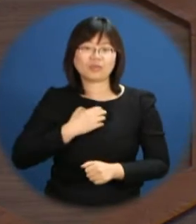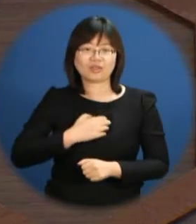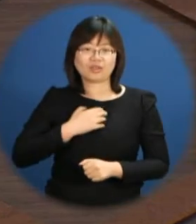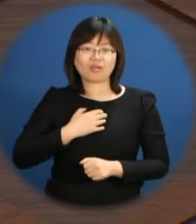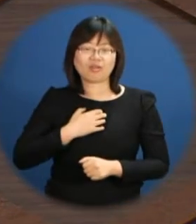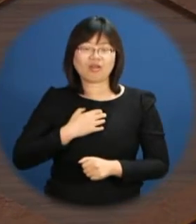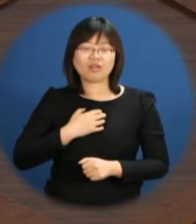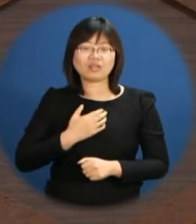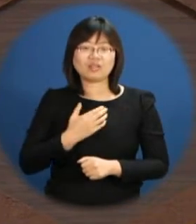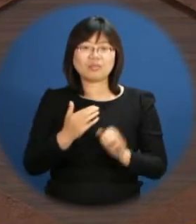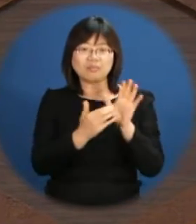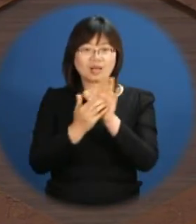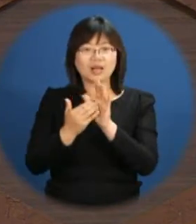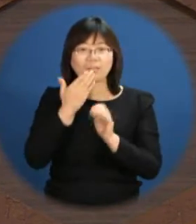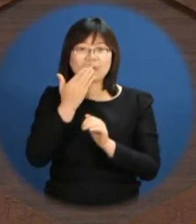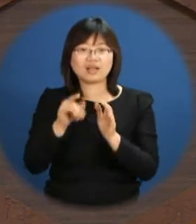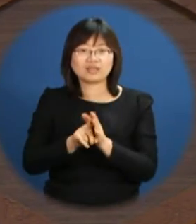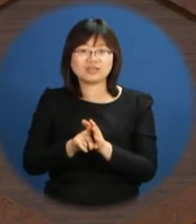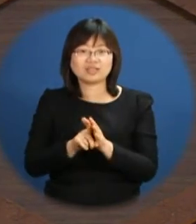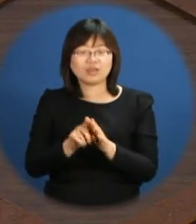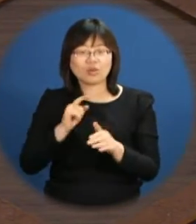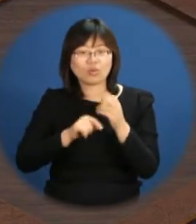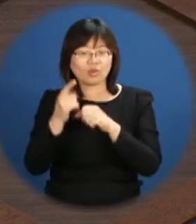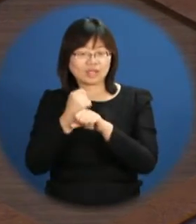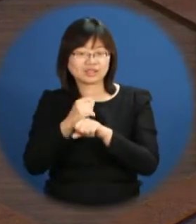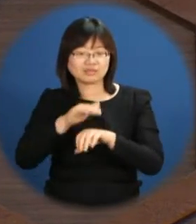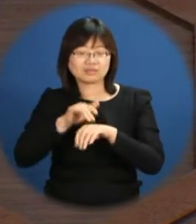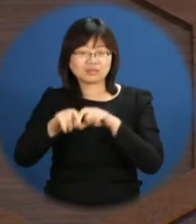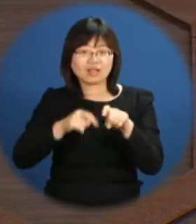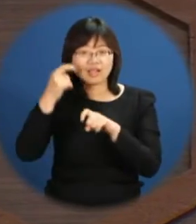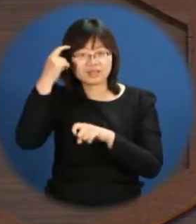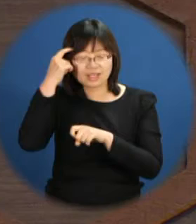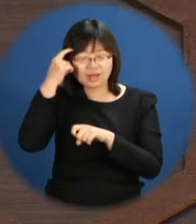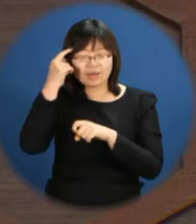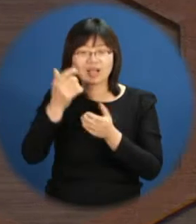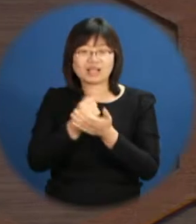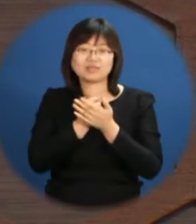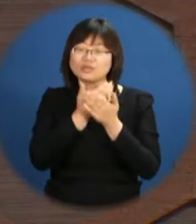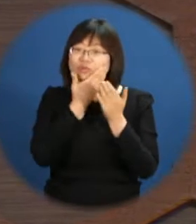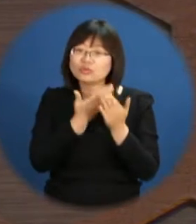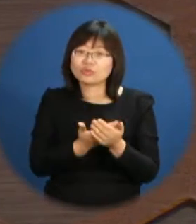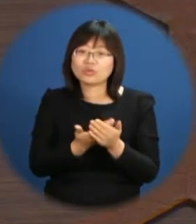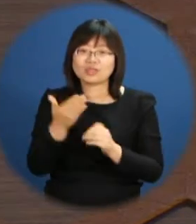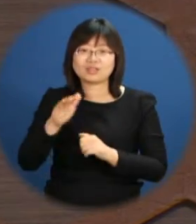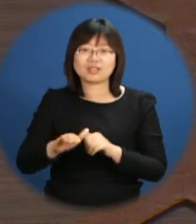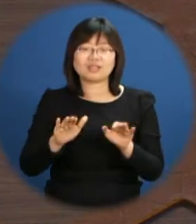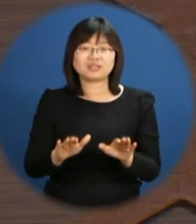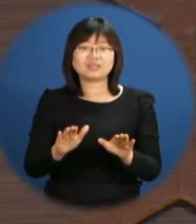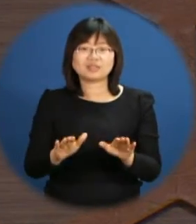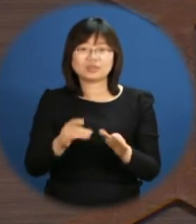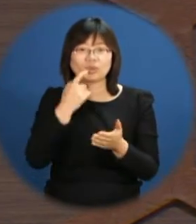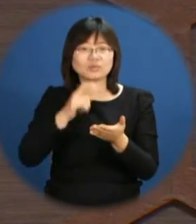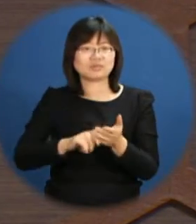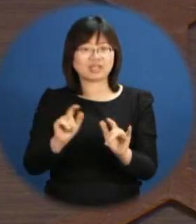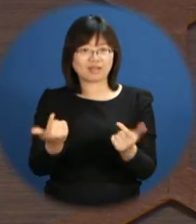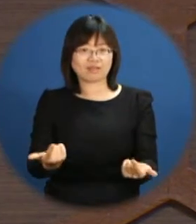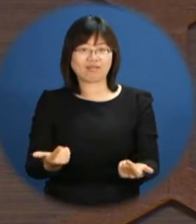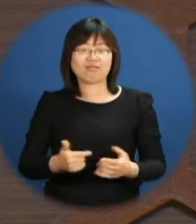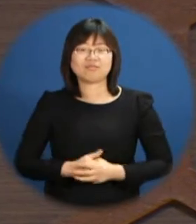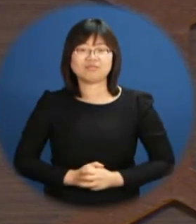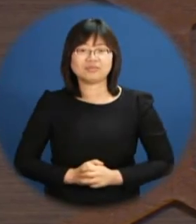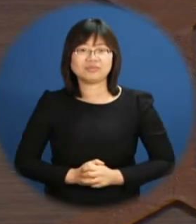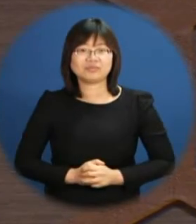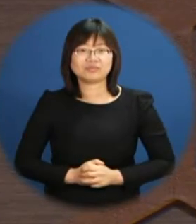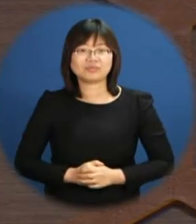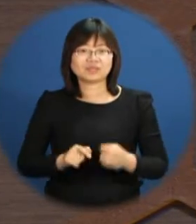그러지 않으려면 이제 과학에 대해서 실천적인 감각을 가진 게 중요한데 이 쉬운 일이 아닙니다